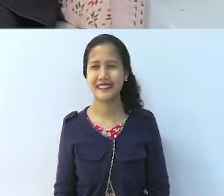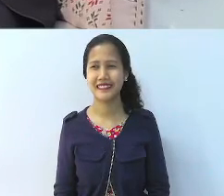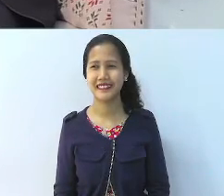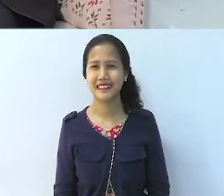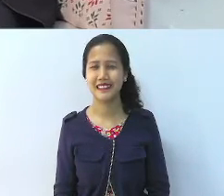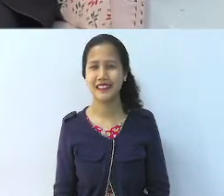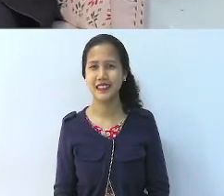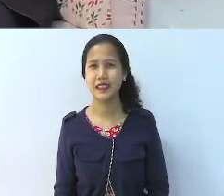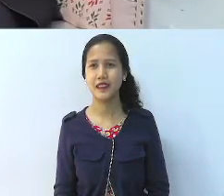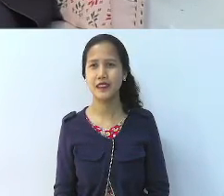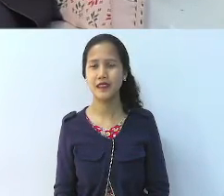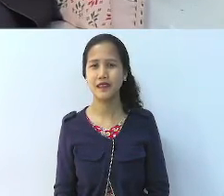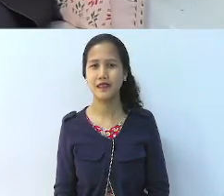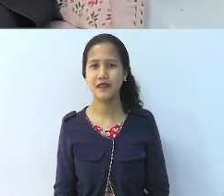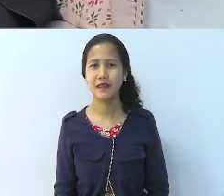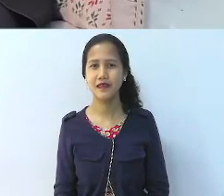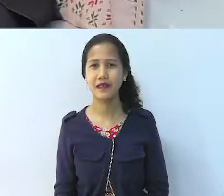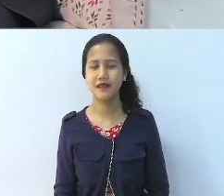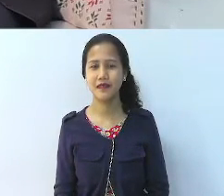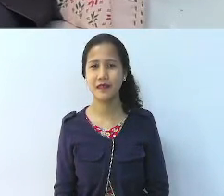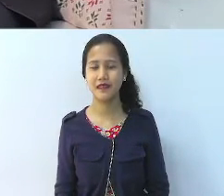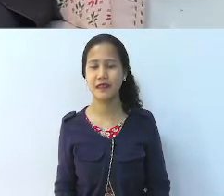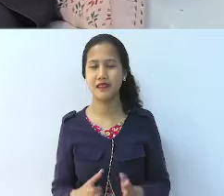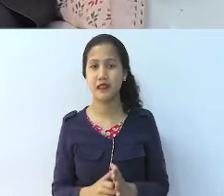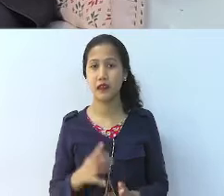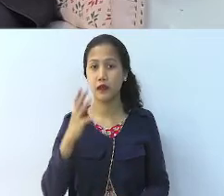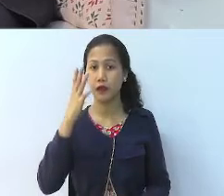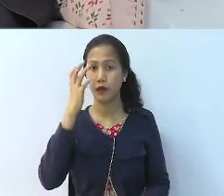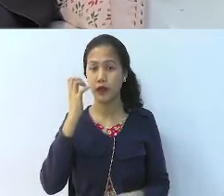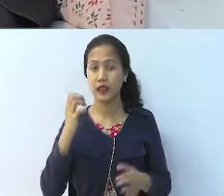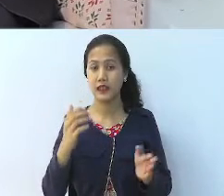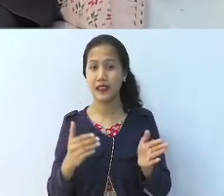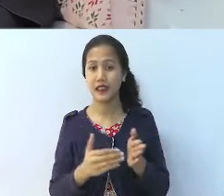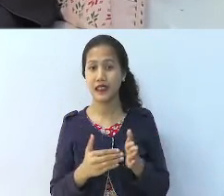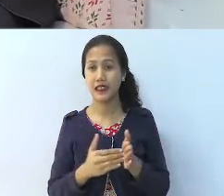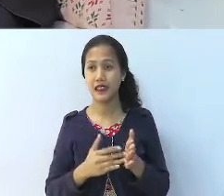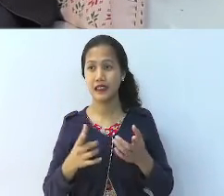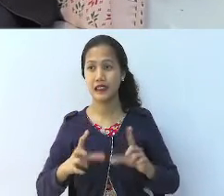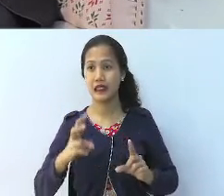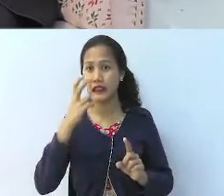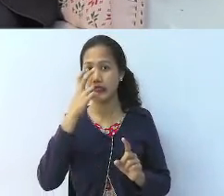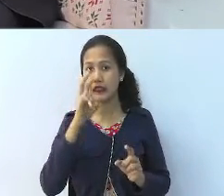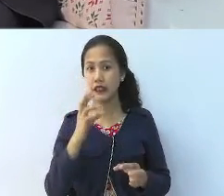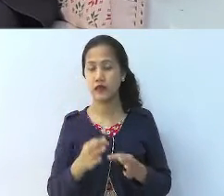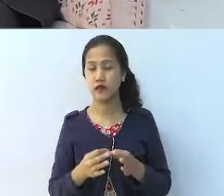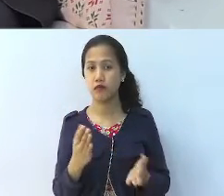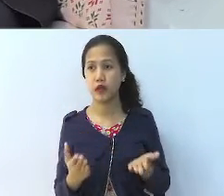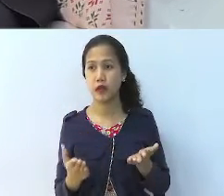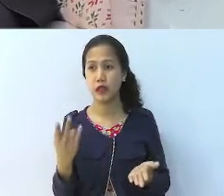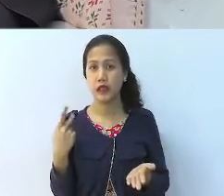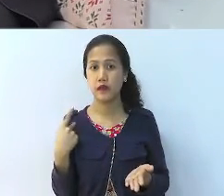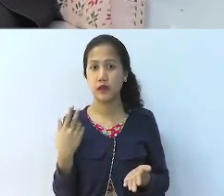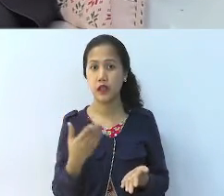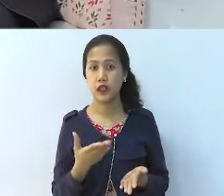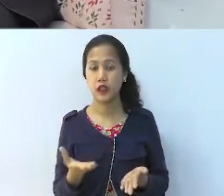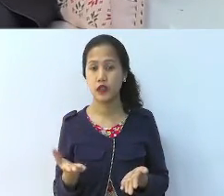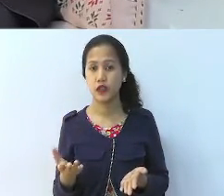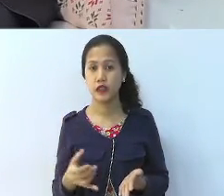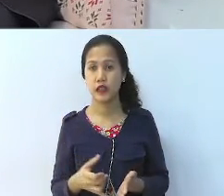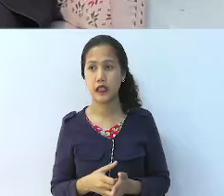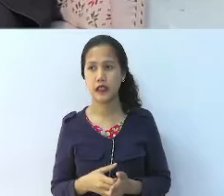na ito, sa mga kapatiran po natin. At, yan po ang sakit ni Ponching. Yes. Oo. Ay, hindi pala.